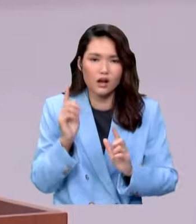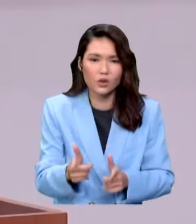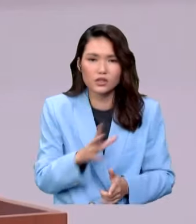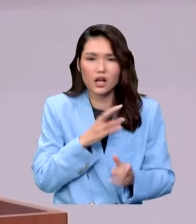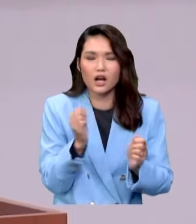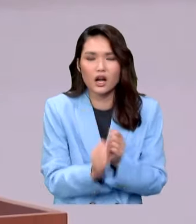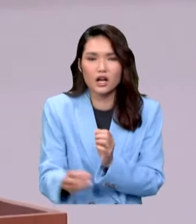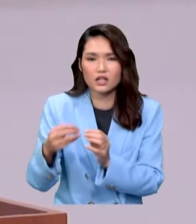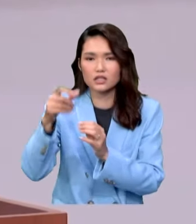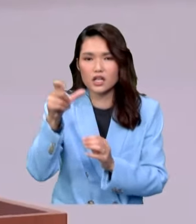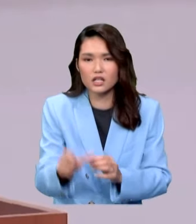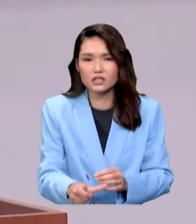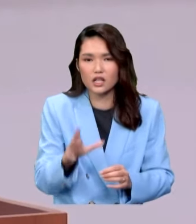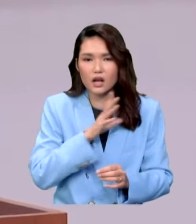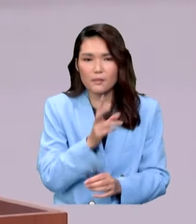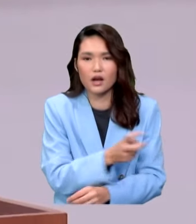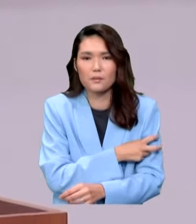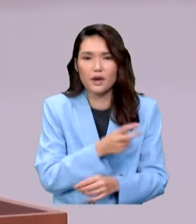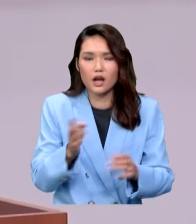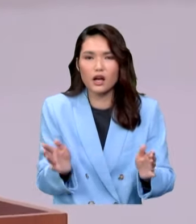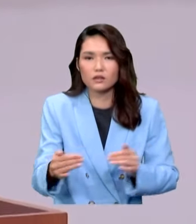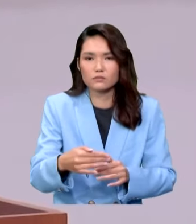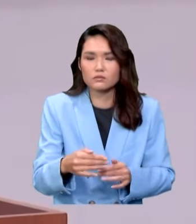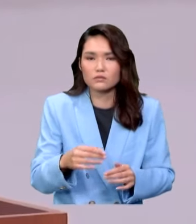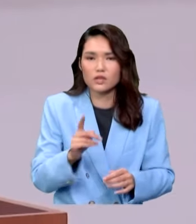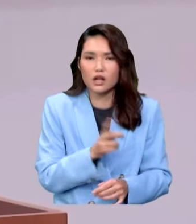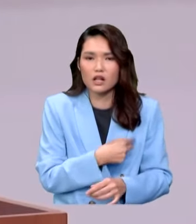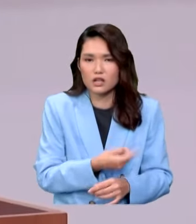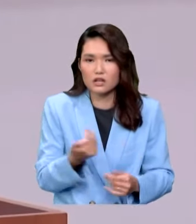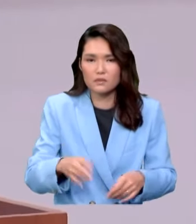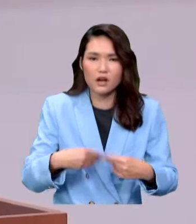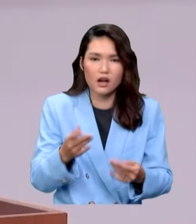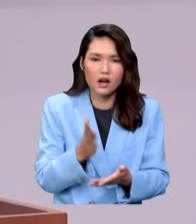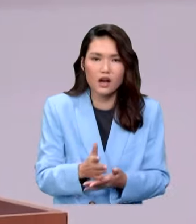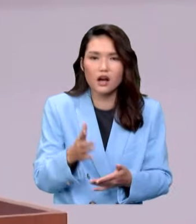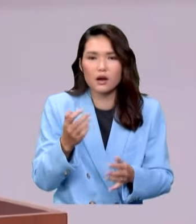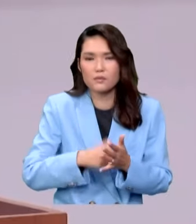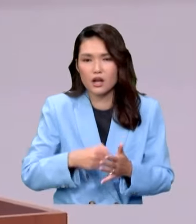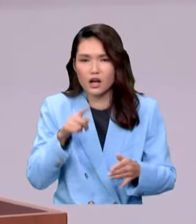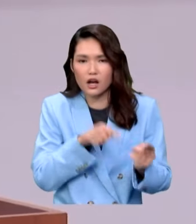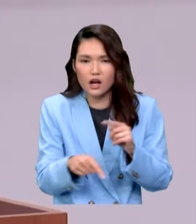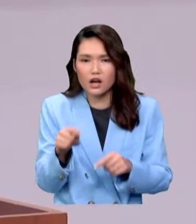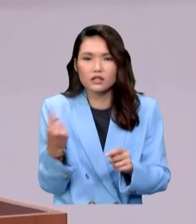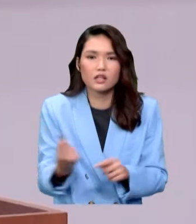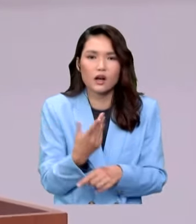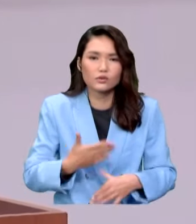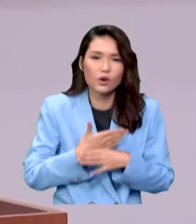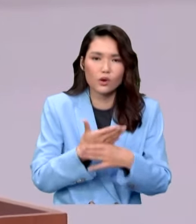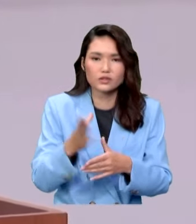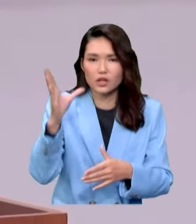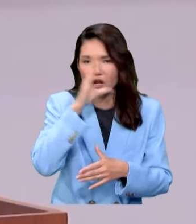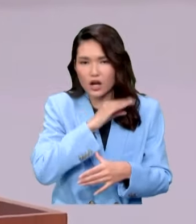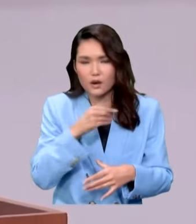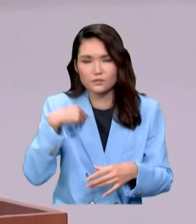10 человек будет выдаваться медицинский комплект, потому что мы полагаем, что там среди них будут врачи, которые смогут оказать